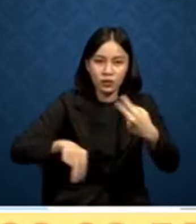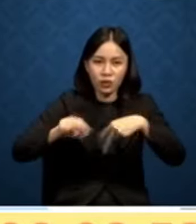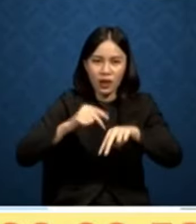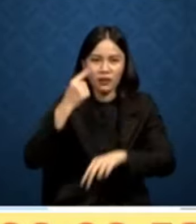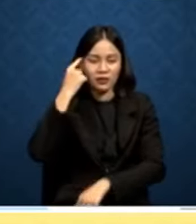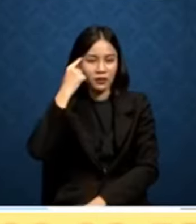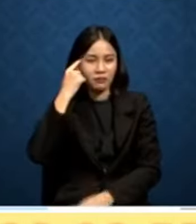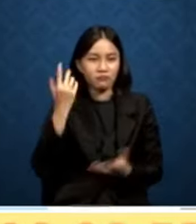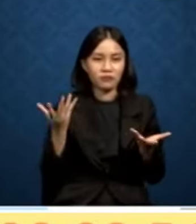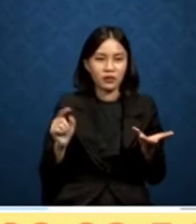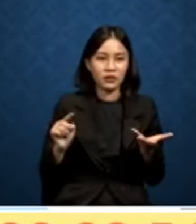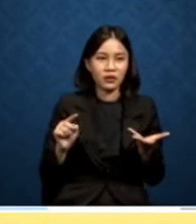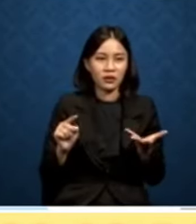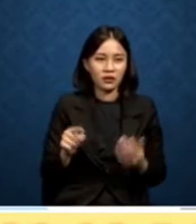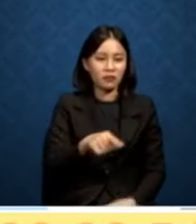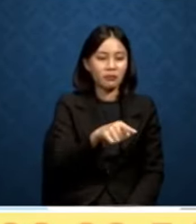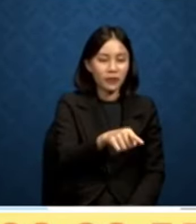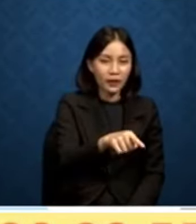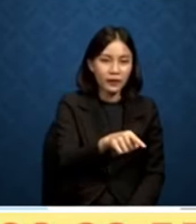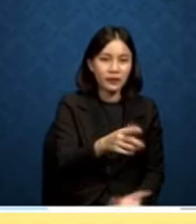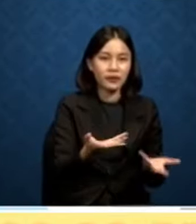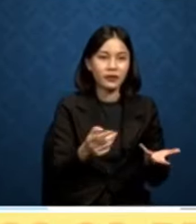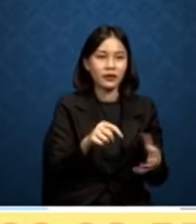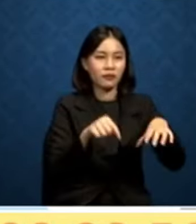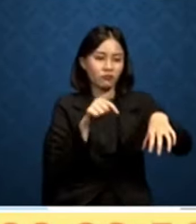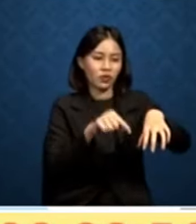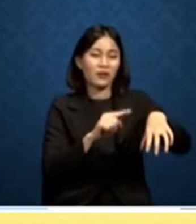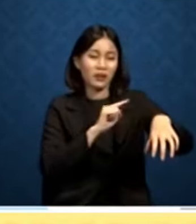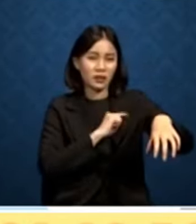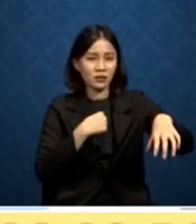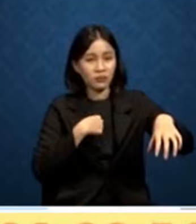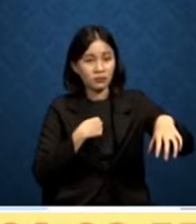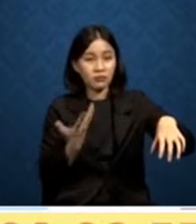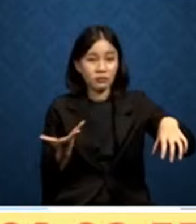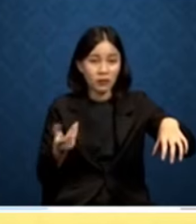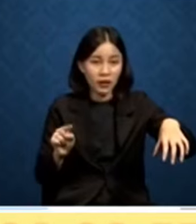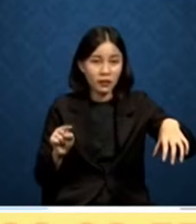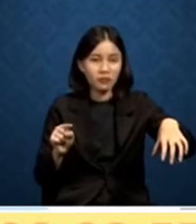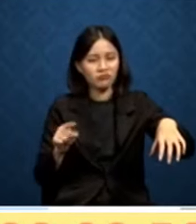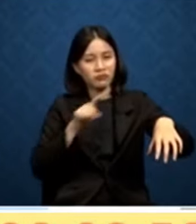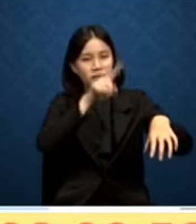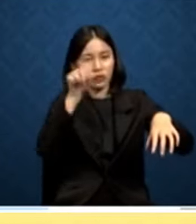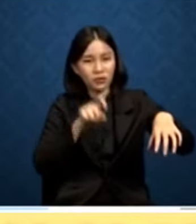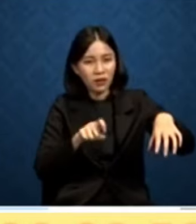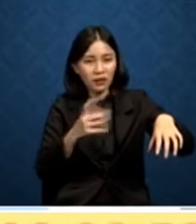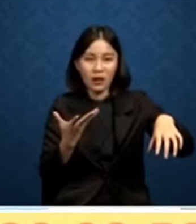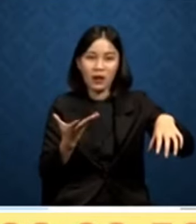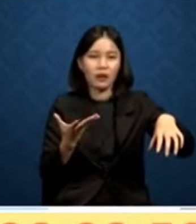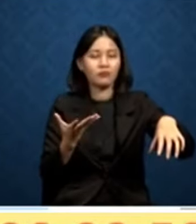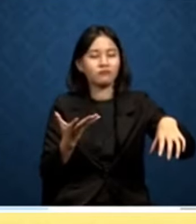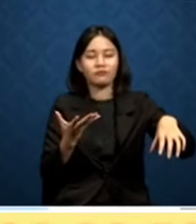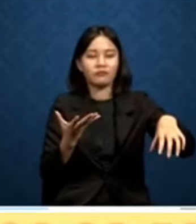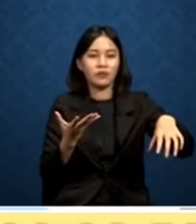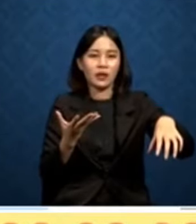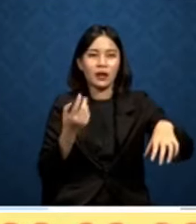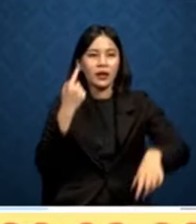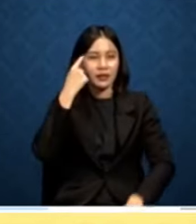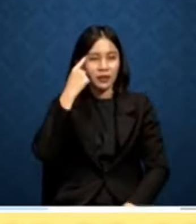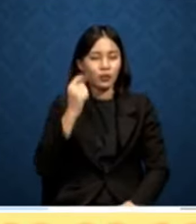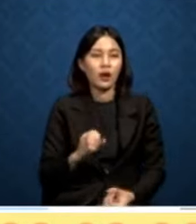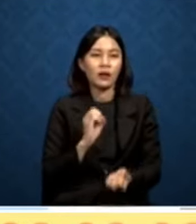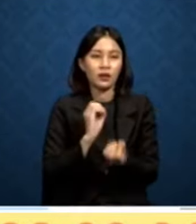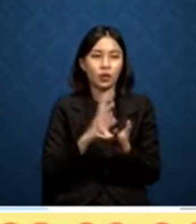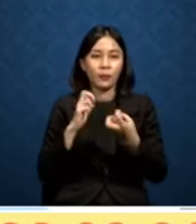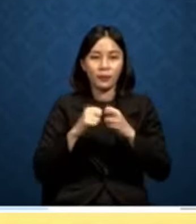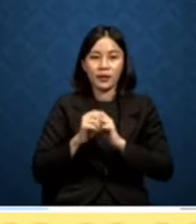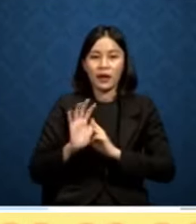จะได้ไม่ต้องว่า อันนี้มันน่าทีแล้ไมใช่เปล่า ไม่ใช่นะครัผมคดว่า unified ม